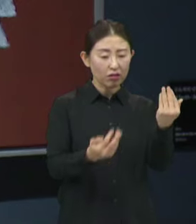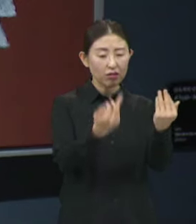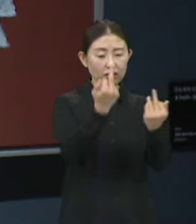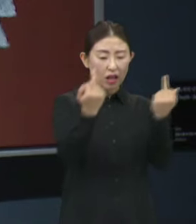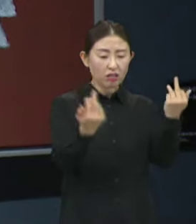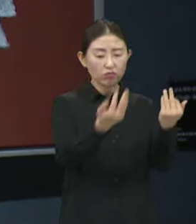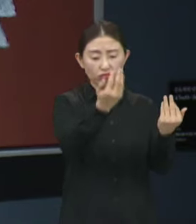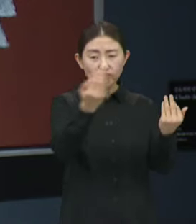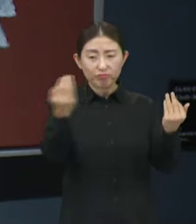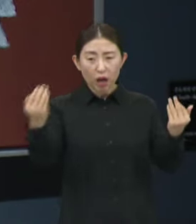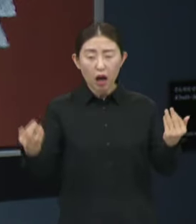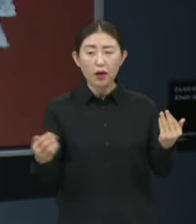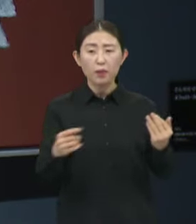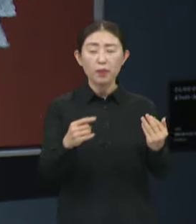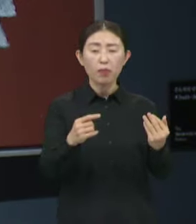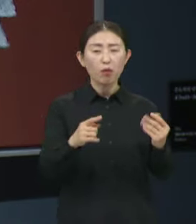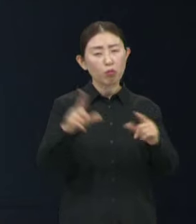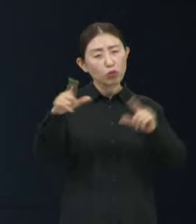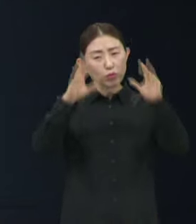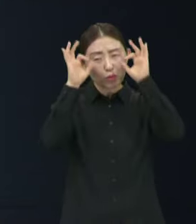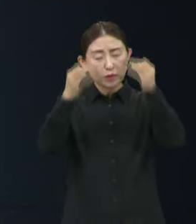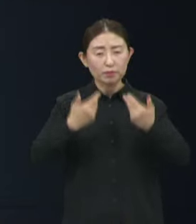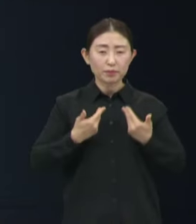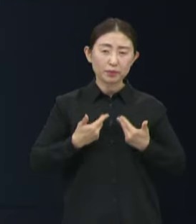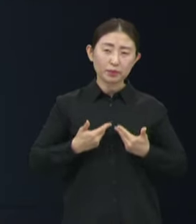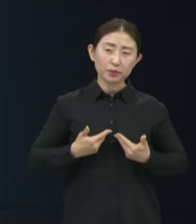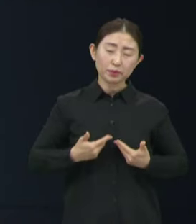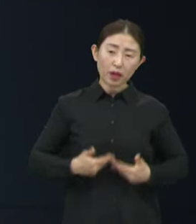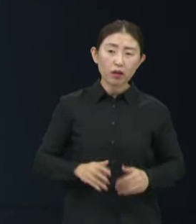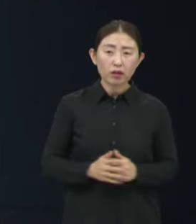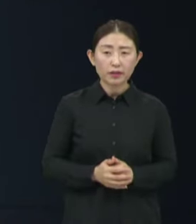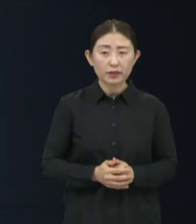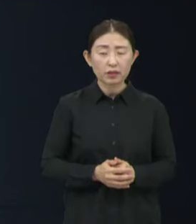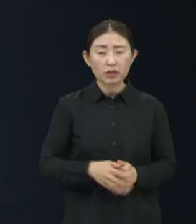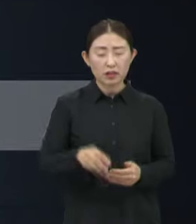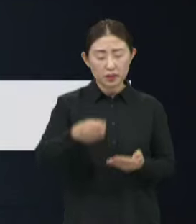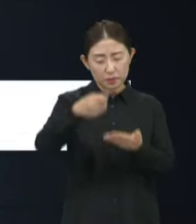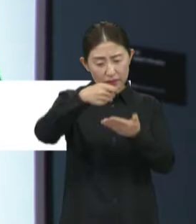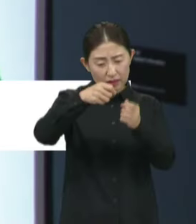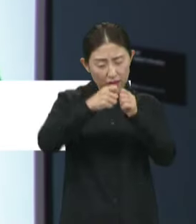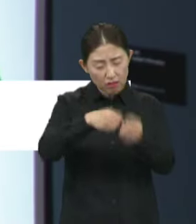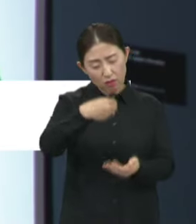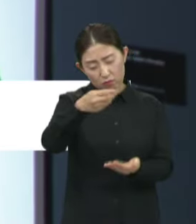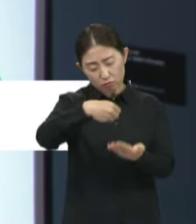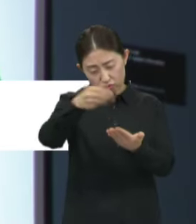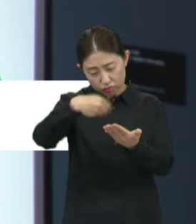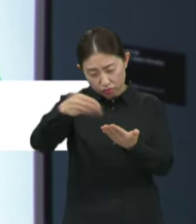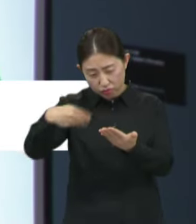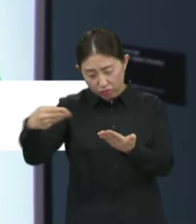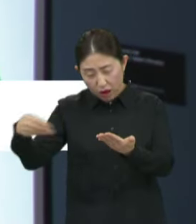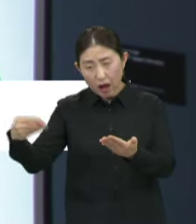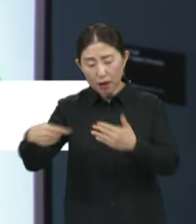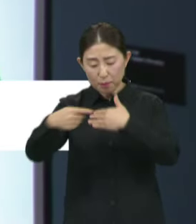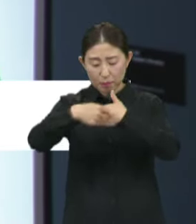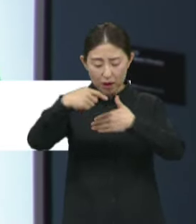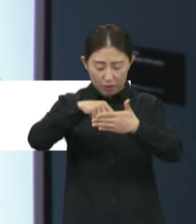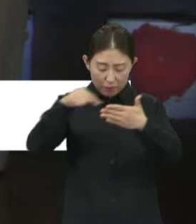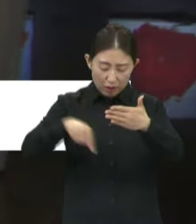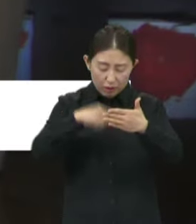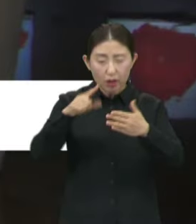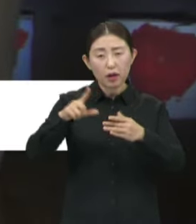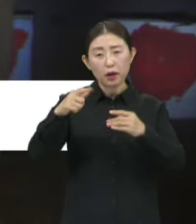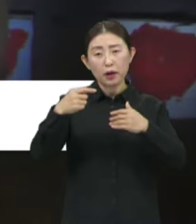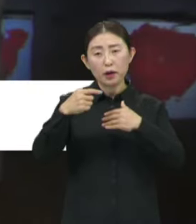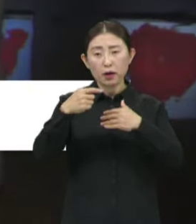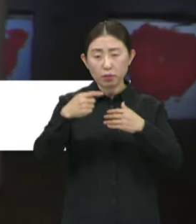색채로 침묵과 고요함을 전달합니다. 섬세하고 세밀한 붓질로 마음속 내재한 형상들을 자연의 이미지로